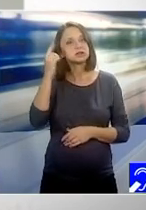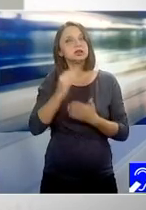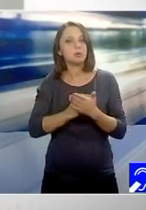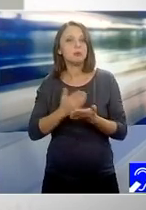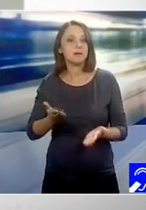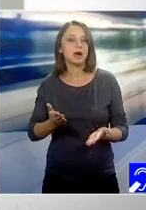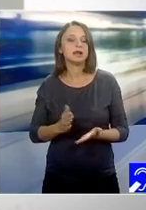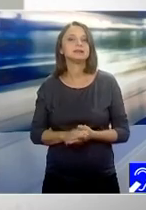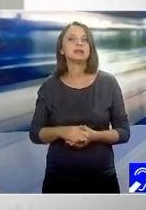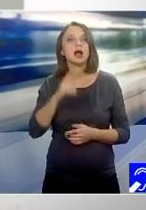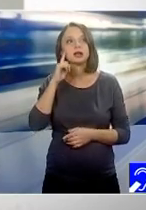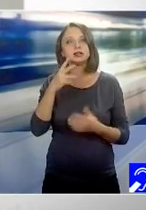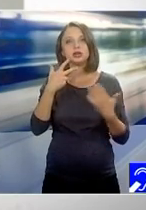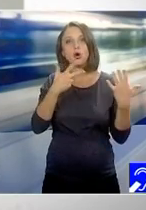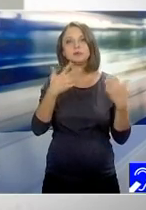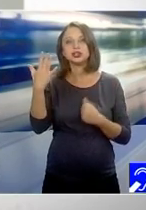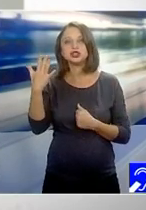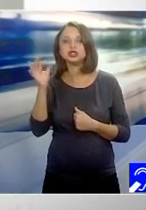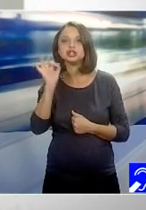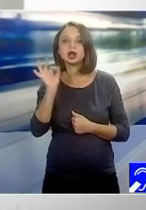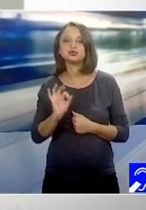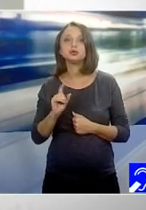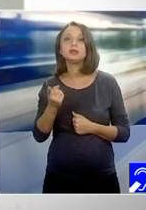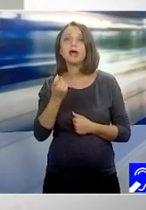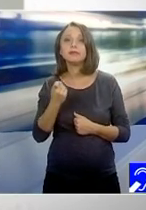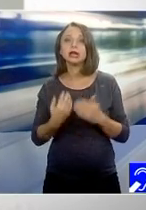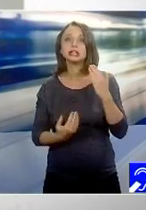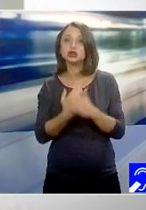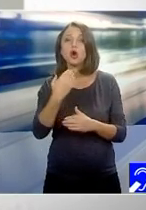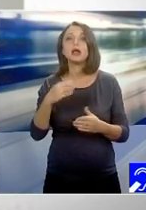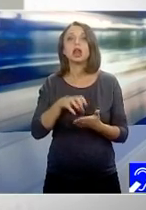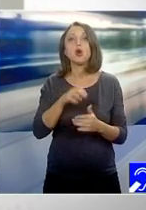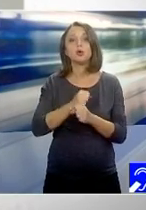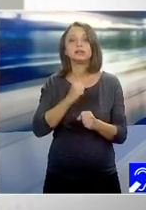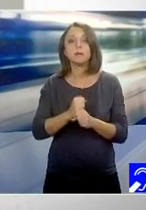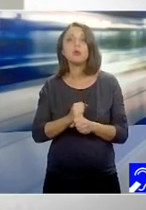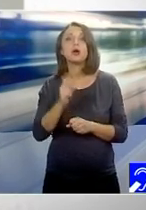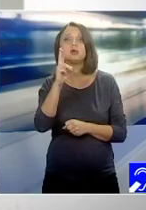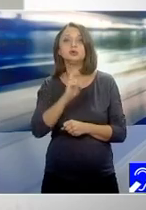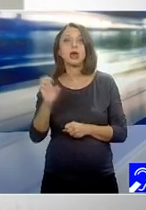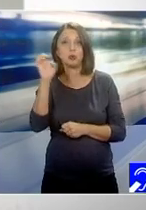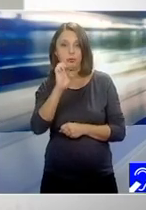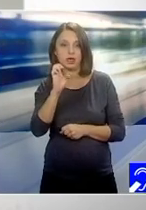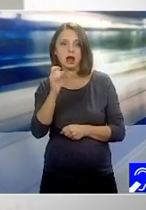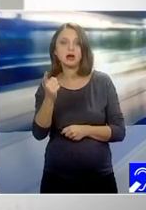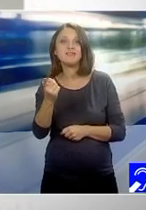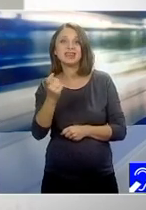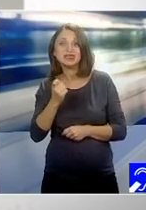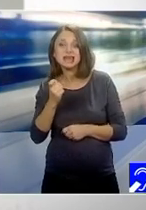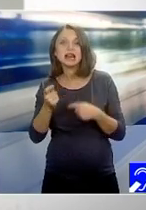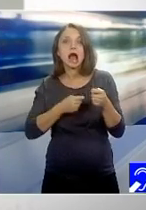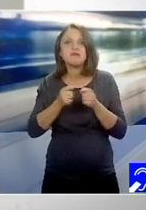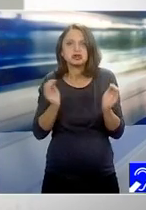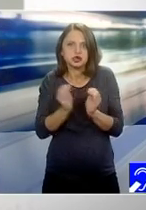în vedere că 85% din noile joburi înființate la nivelul Uniunii provin din